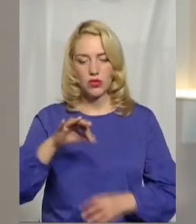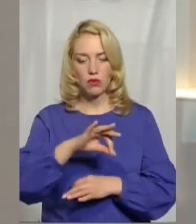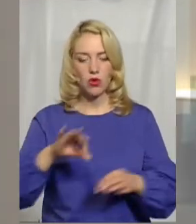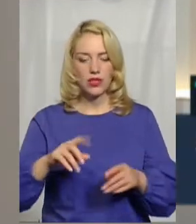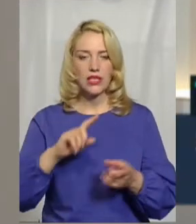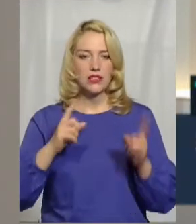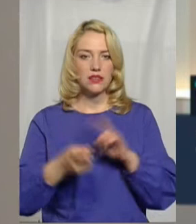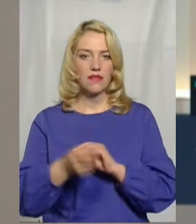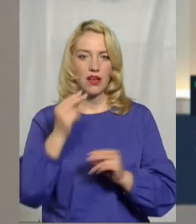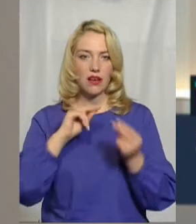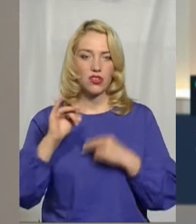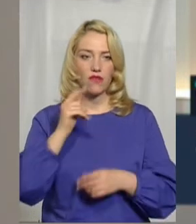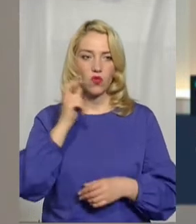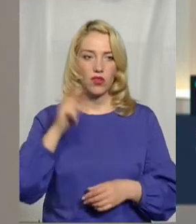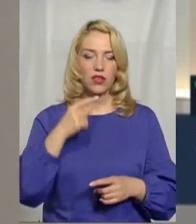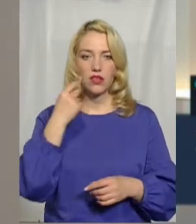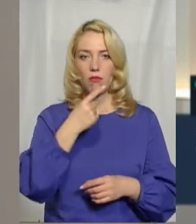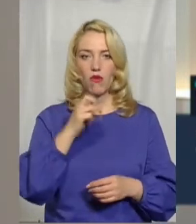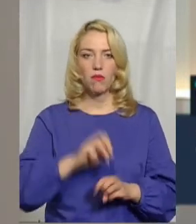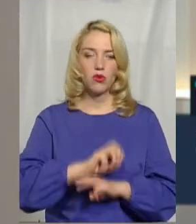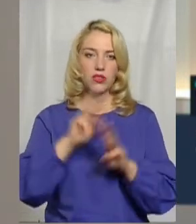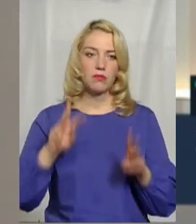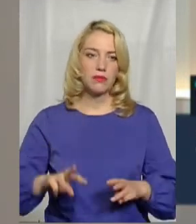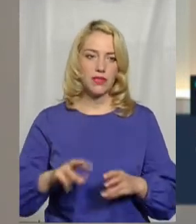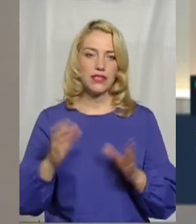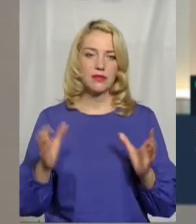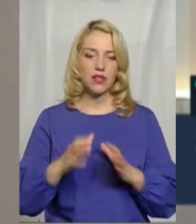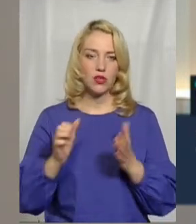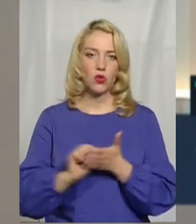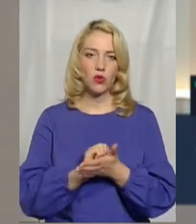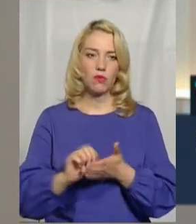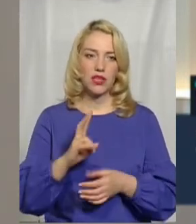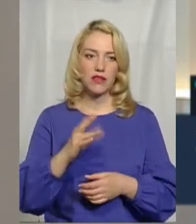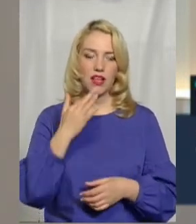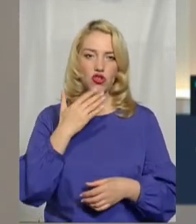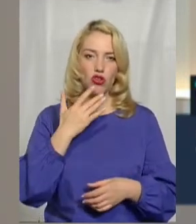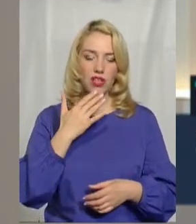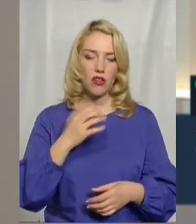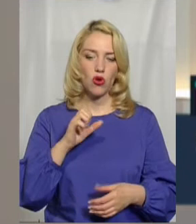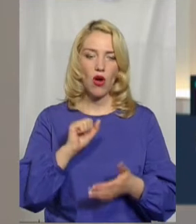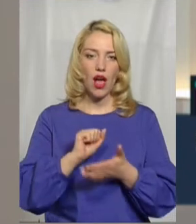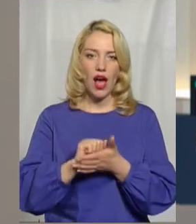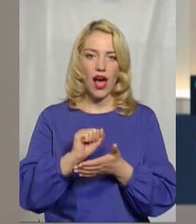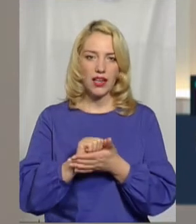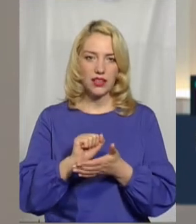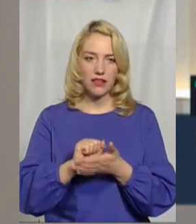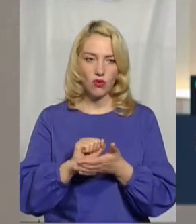став кращим в Україні. Йдеться про забезпечення збереженості документів Національного архівного